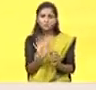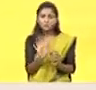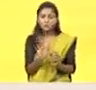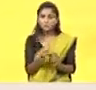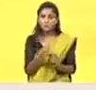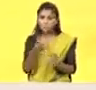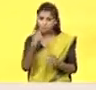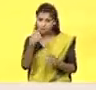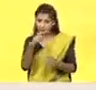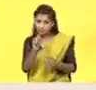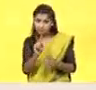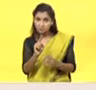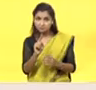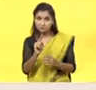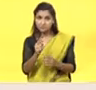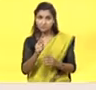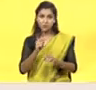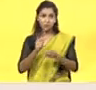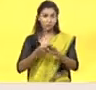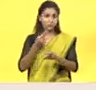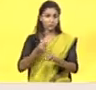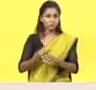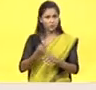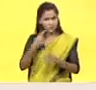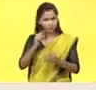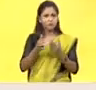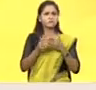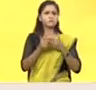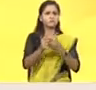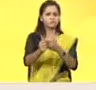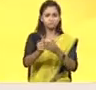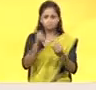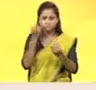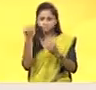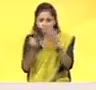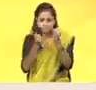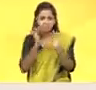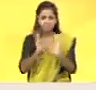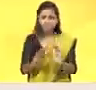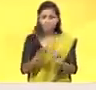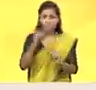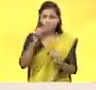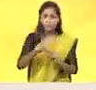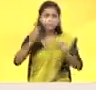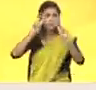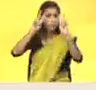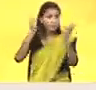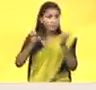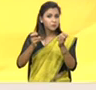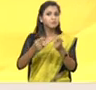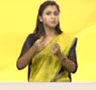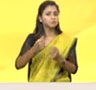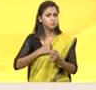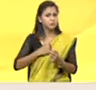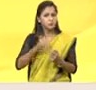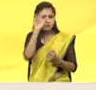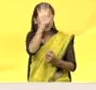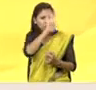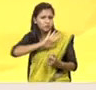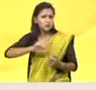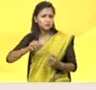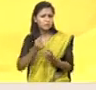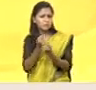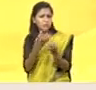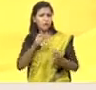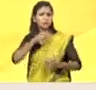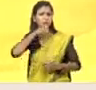सही मौके और सही मार्गदर्शन की तलाश है। इस विषय पर मुझे देश भर के